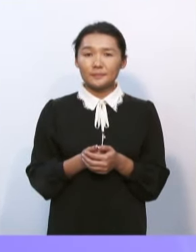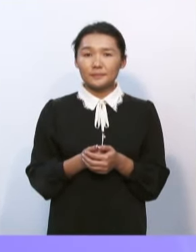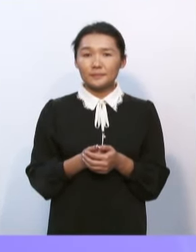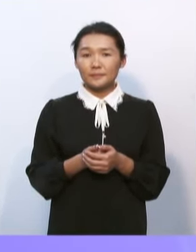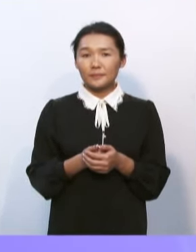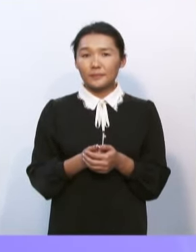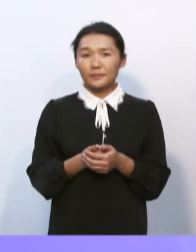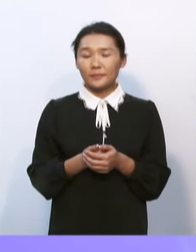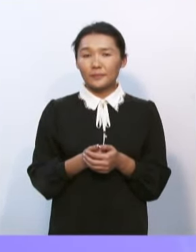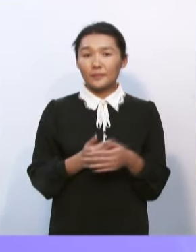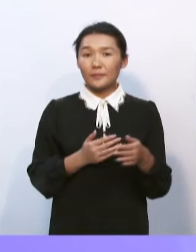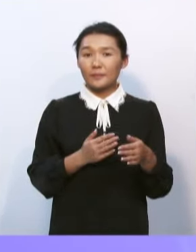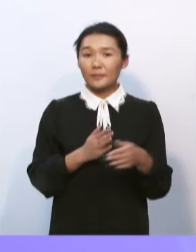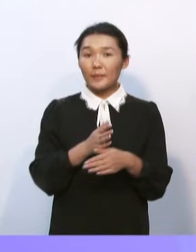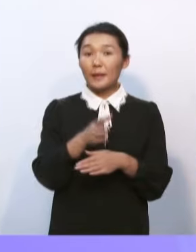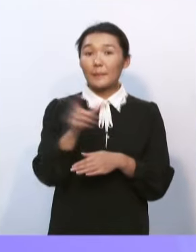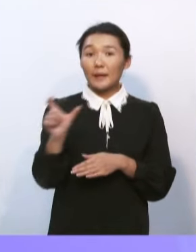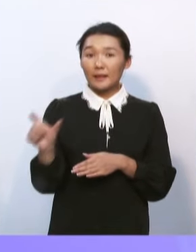мейманды